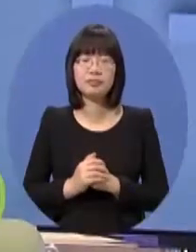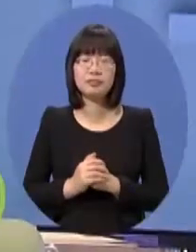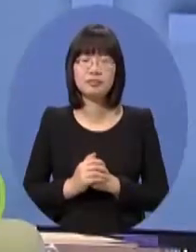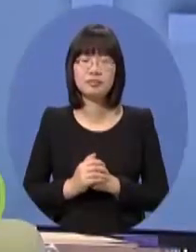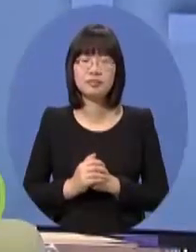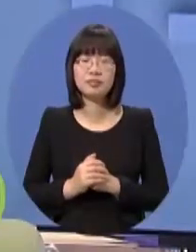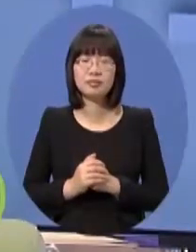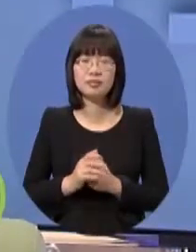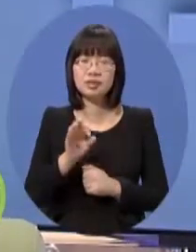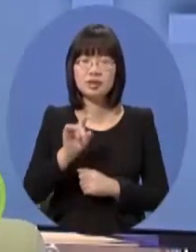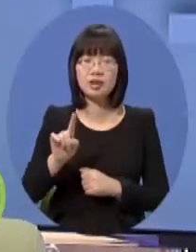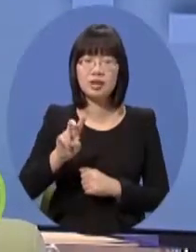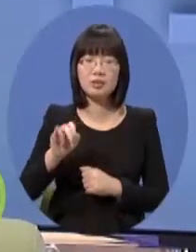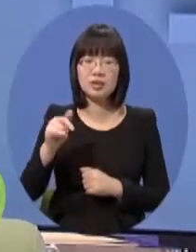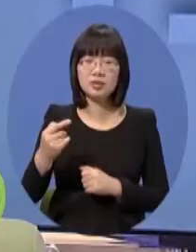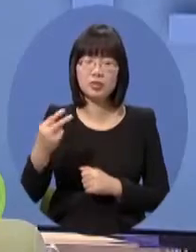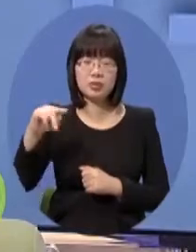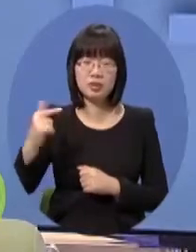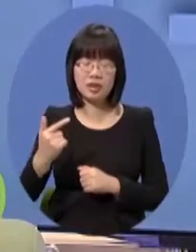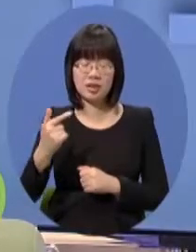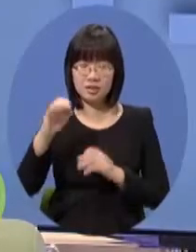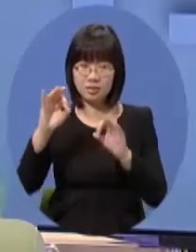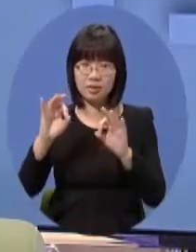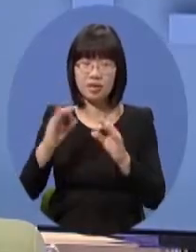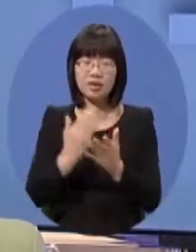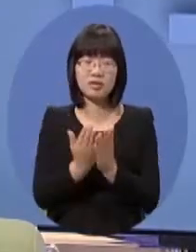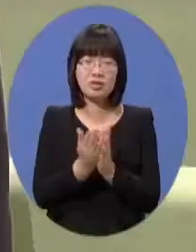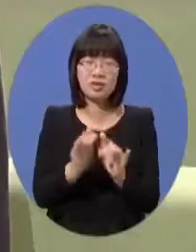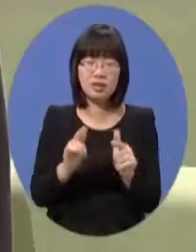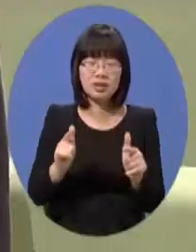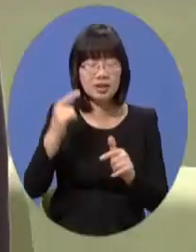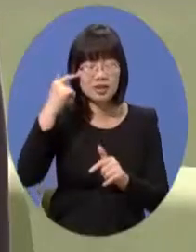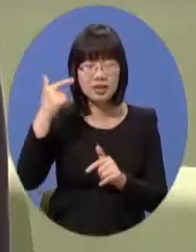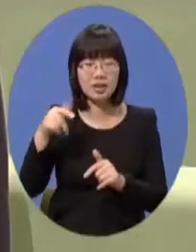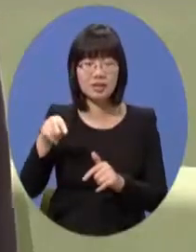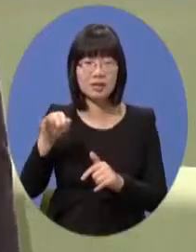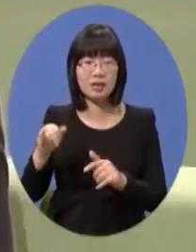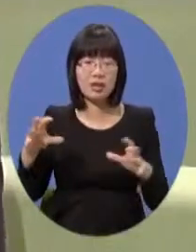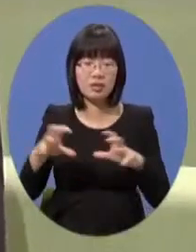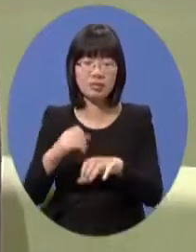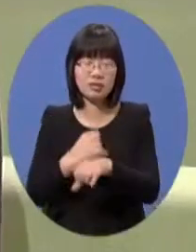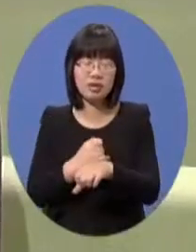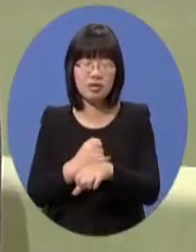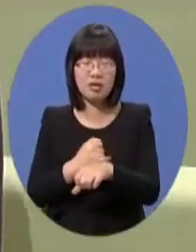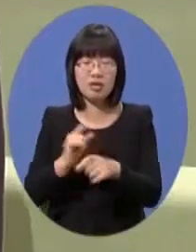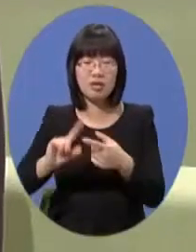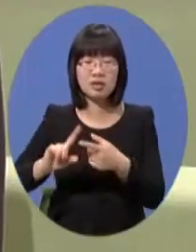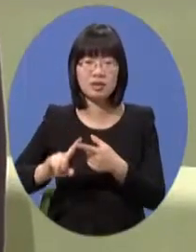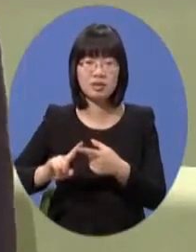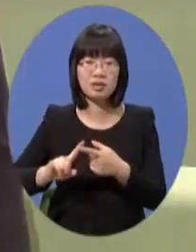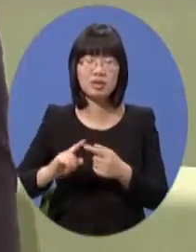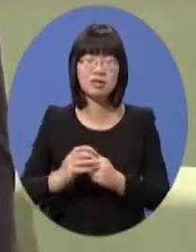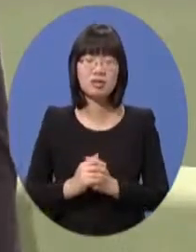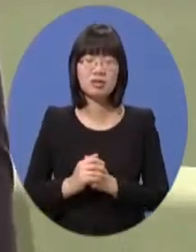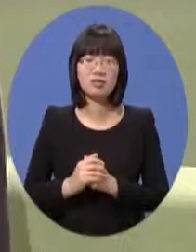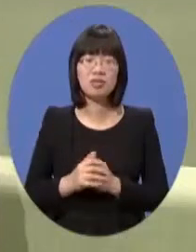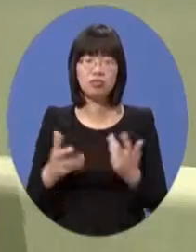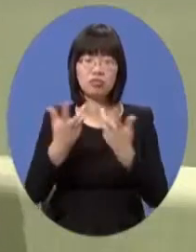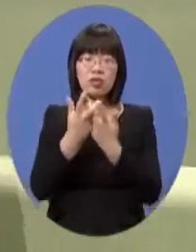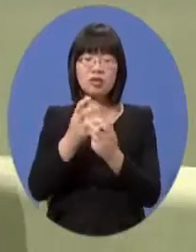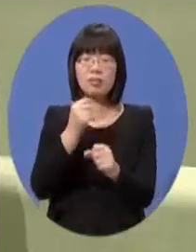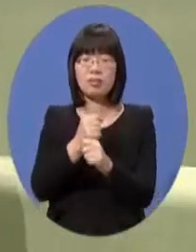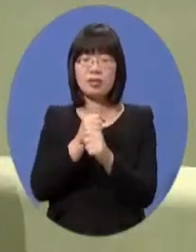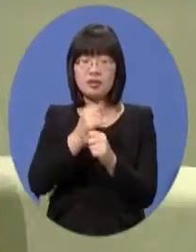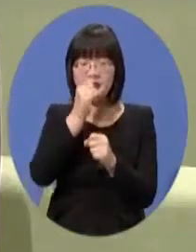싶고요. 아미노산이라는 게 굉장히 좀 여러 가지 그 뇌세포 합성이라든지 뇌회로를 그 풍부하게